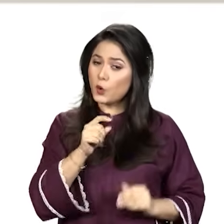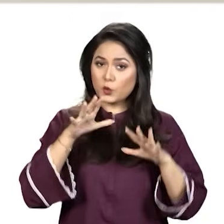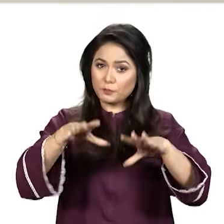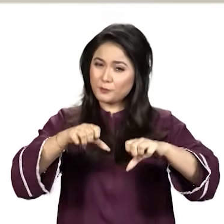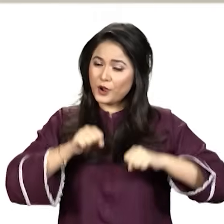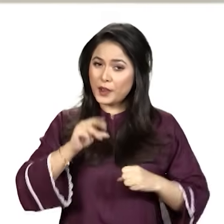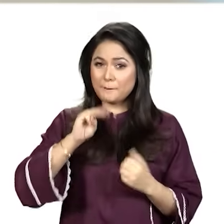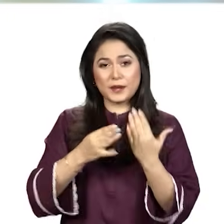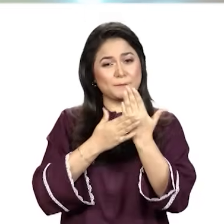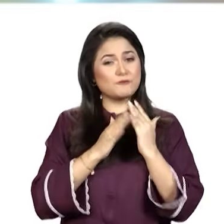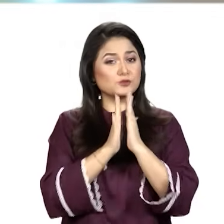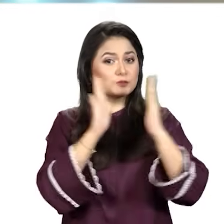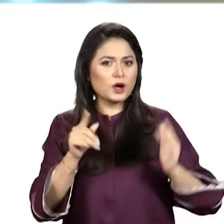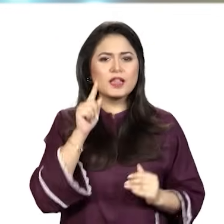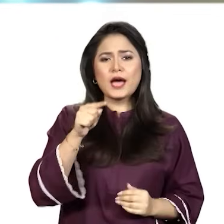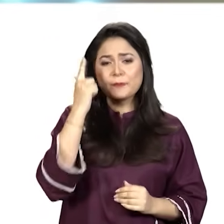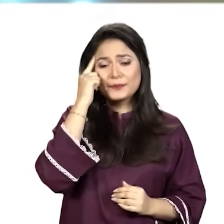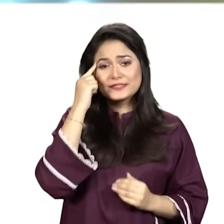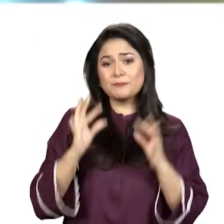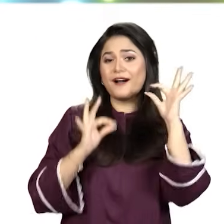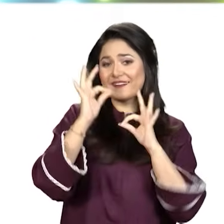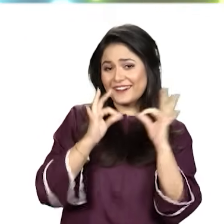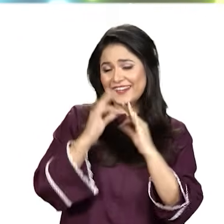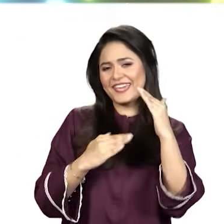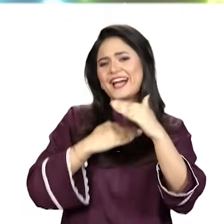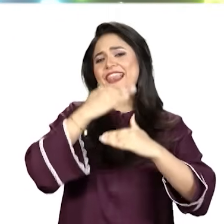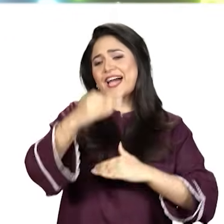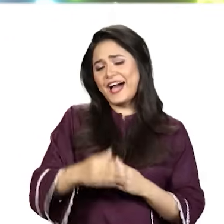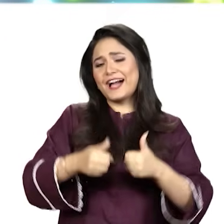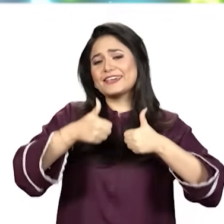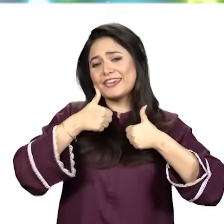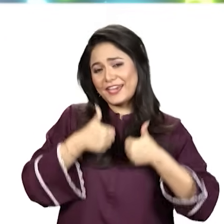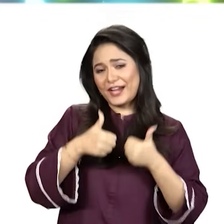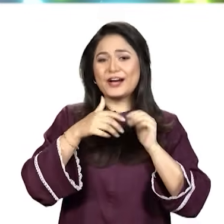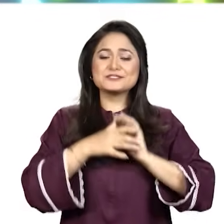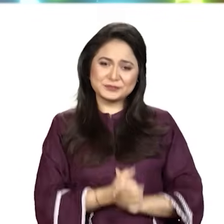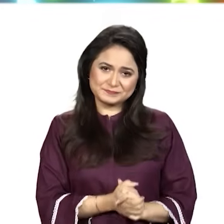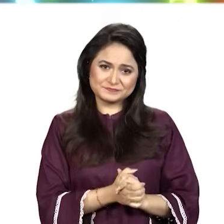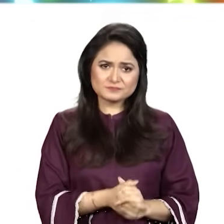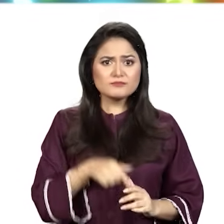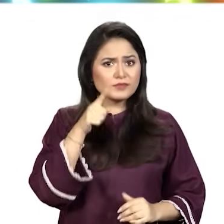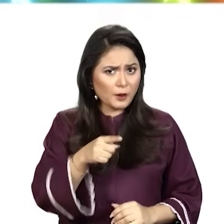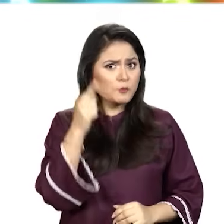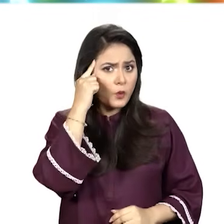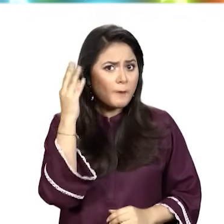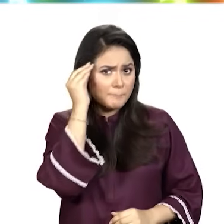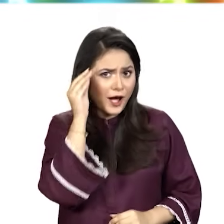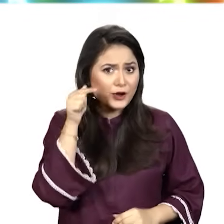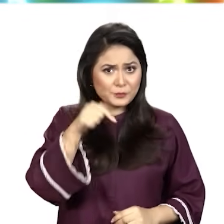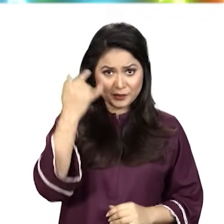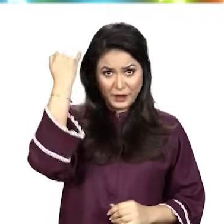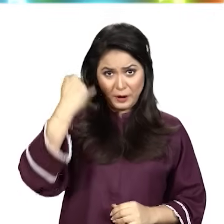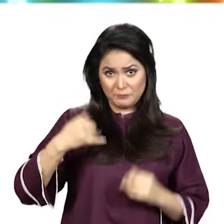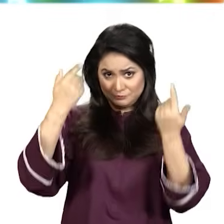हमारी हिफाजत करता है। आप उसे जितना बेहतर समझेंगे, उसकी उतनी ही बेहतर देखभाल कर सकेंगे। क्या आपको पता था कि